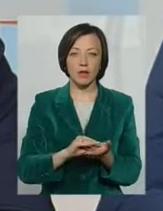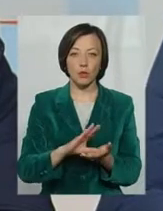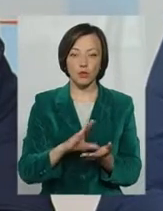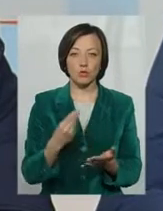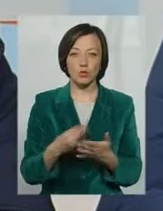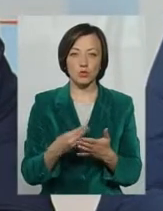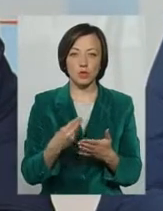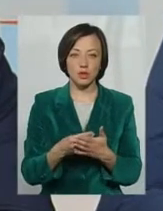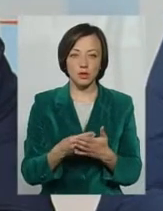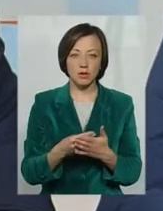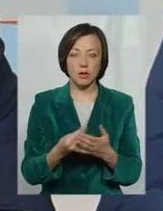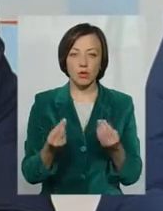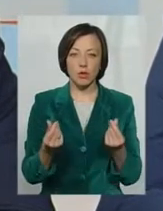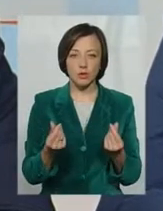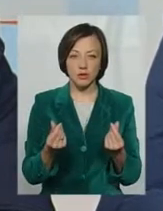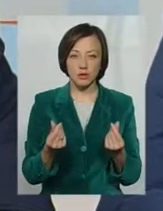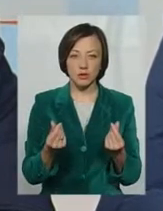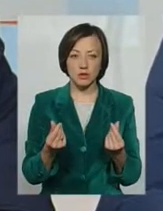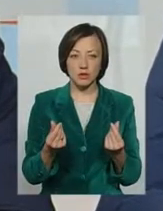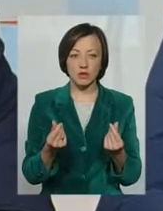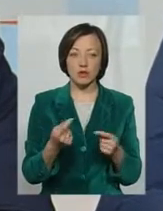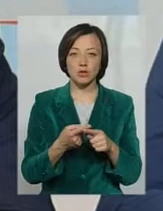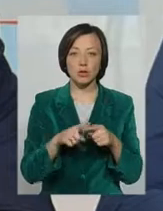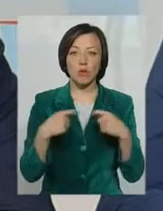бюджету коштів за рахунок реалізації майна.